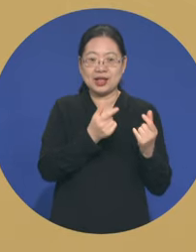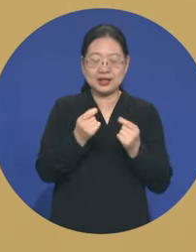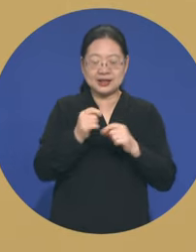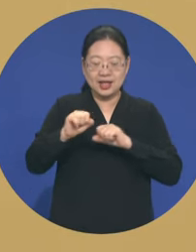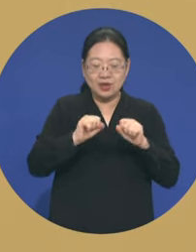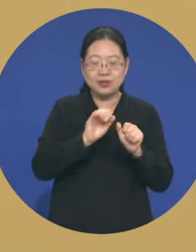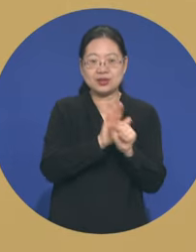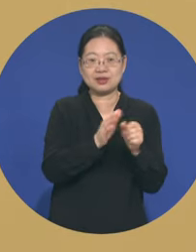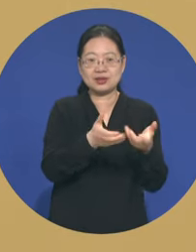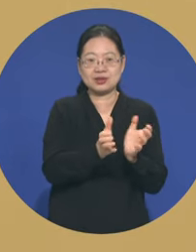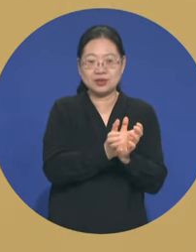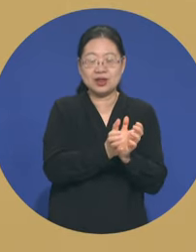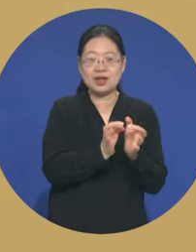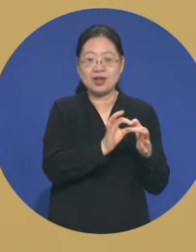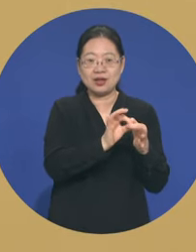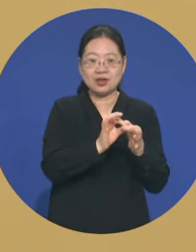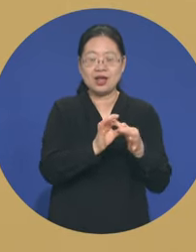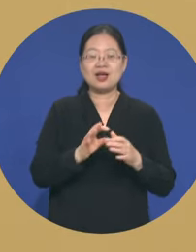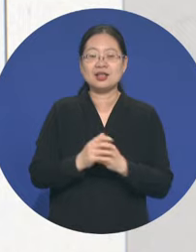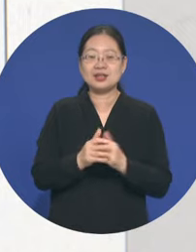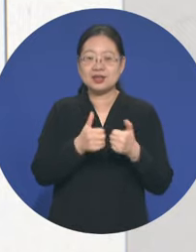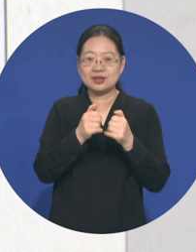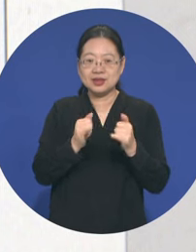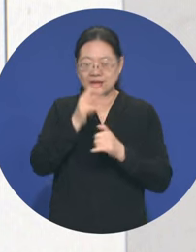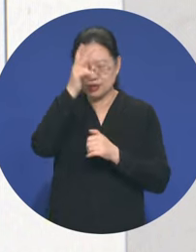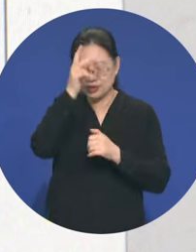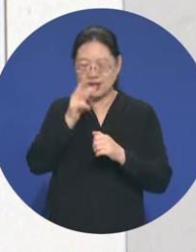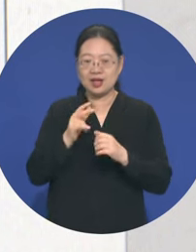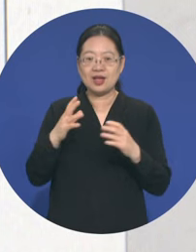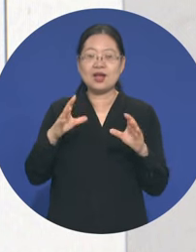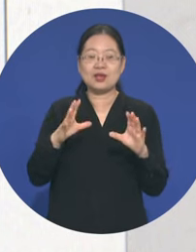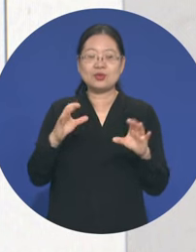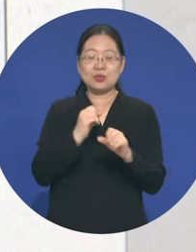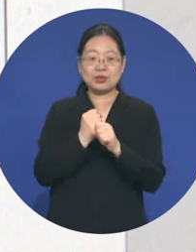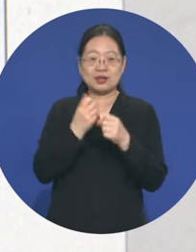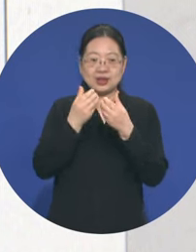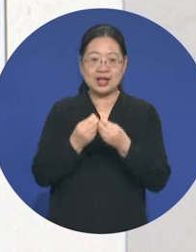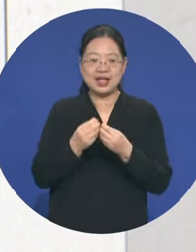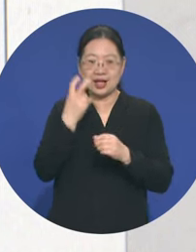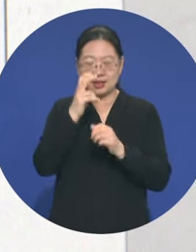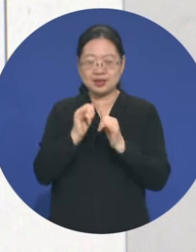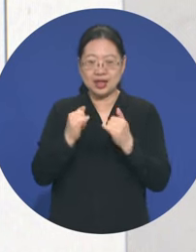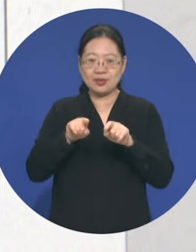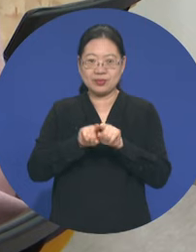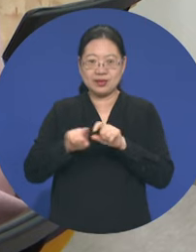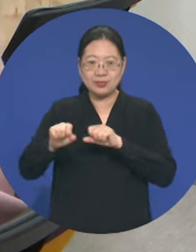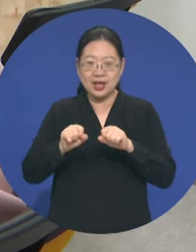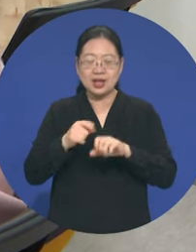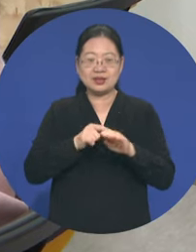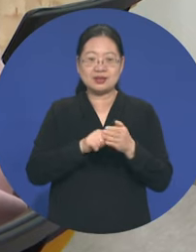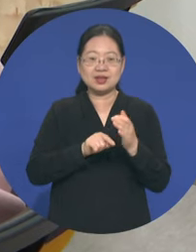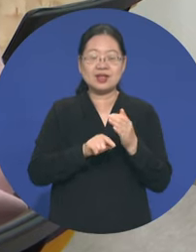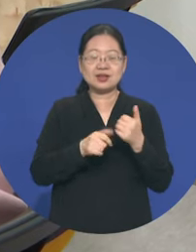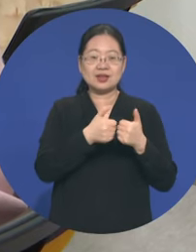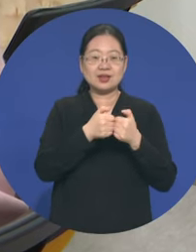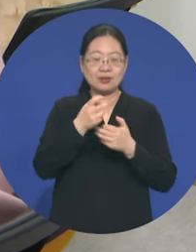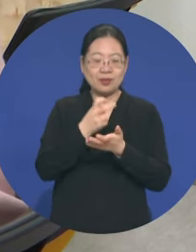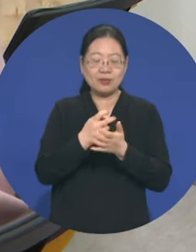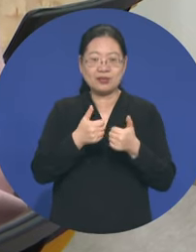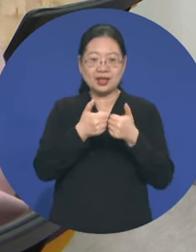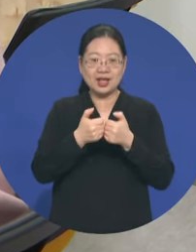전달됐고 상담사와 통합사례관리사, 경찰이 한 팀으로 지원에 나섰습니다. 심리 상담과 법률 상담은